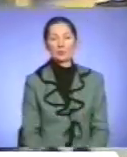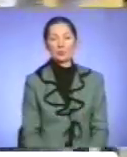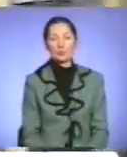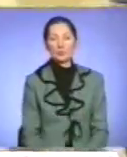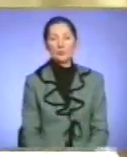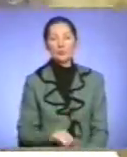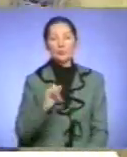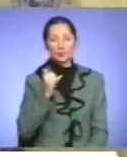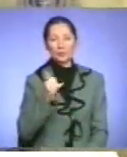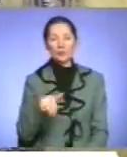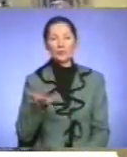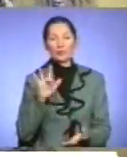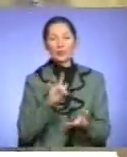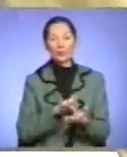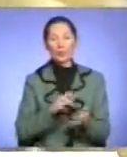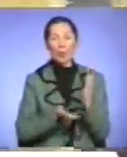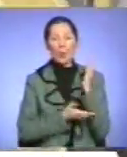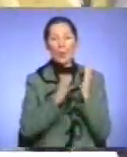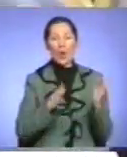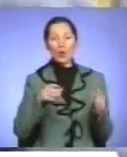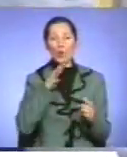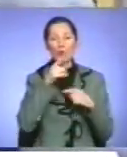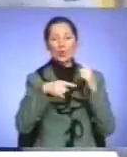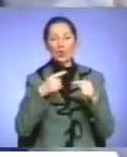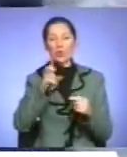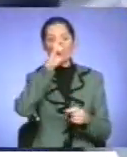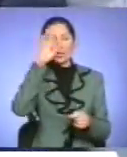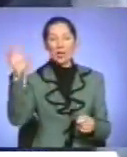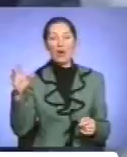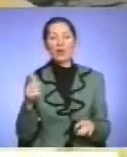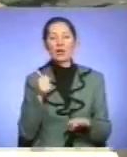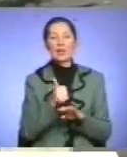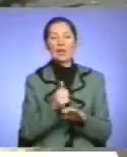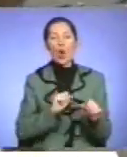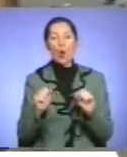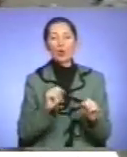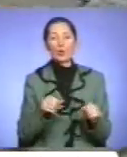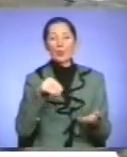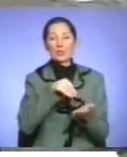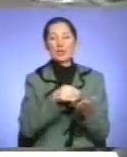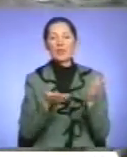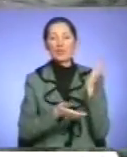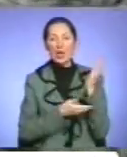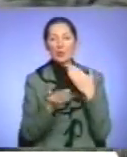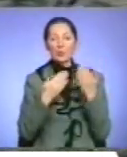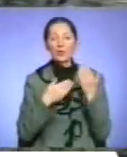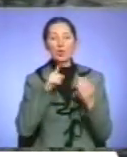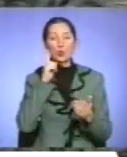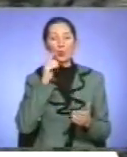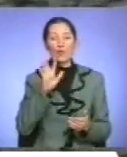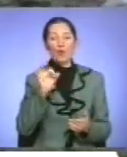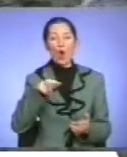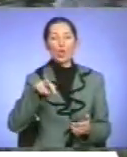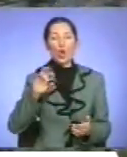У суботу у столичному парку Вічної Слави очільник уряду посадив дерево і поспілкувався з юними волонтерами. Прем'єр розповів їм